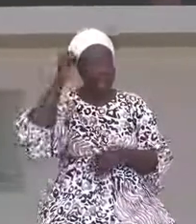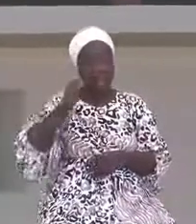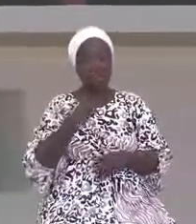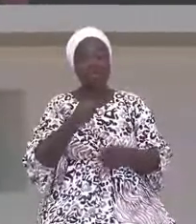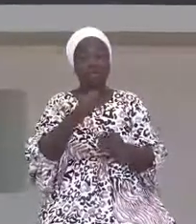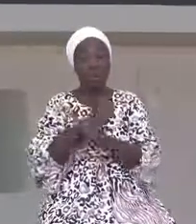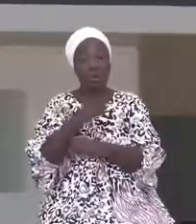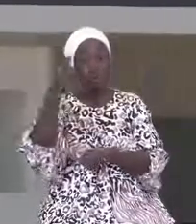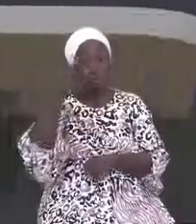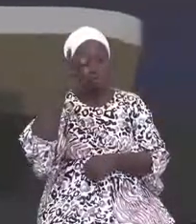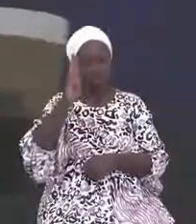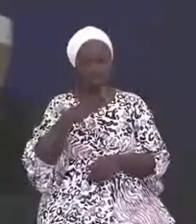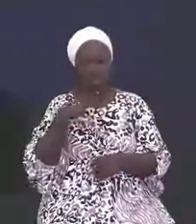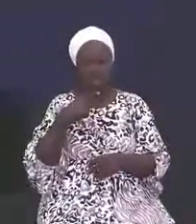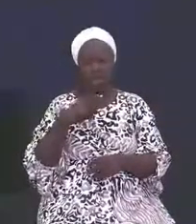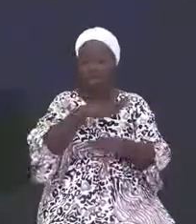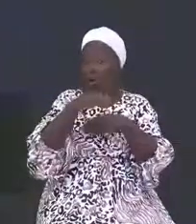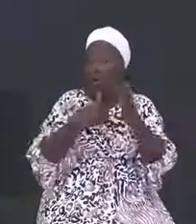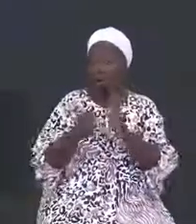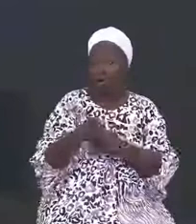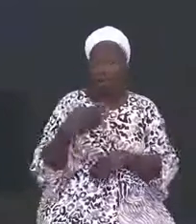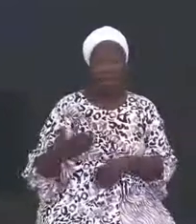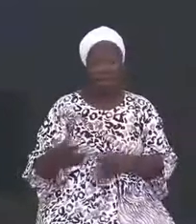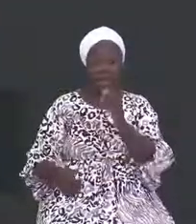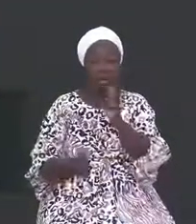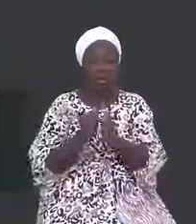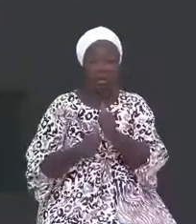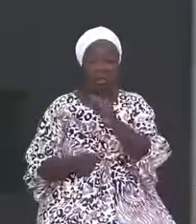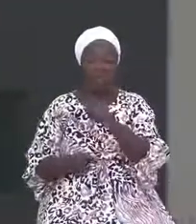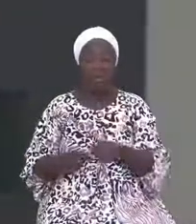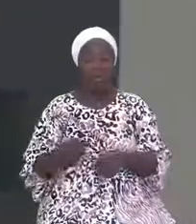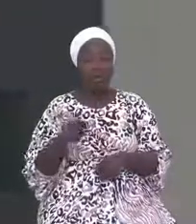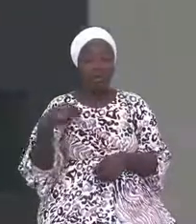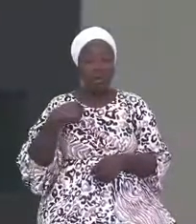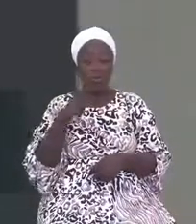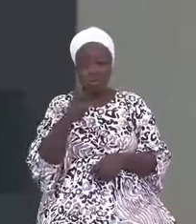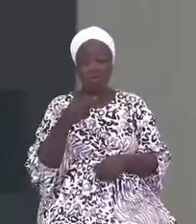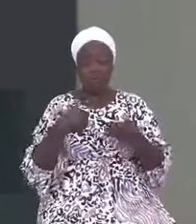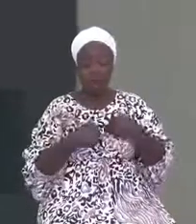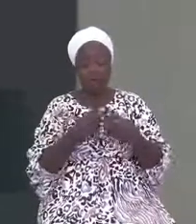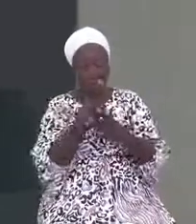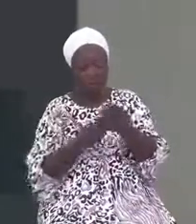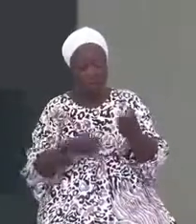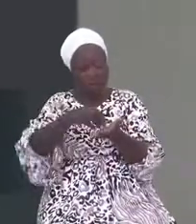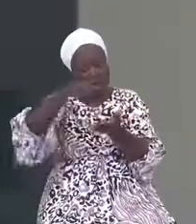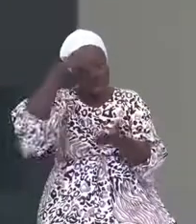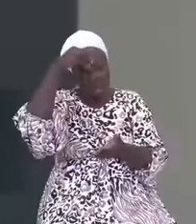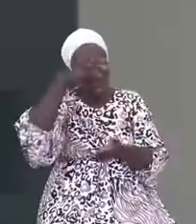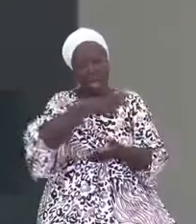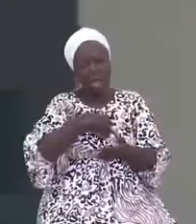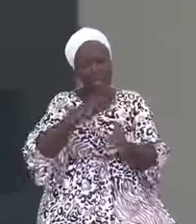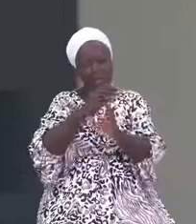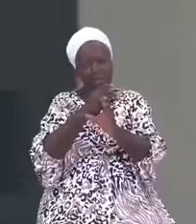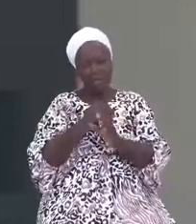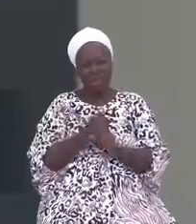pour Dieu, il a dit toutes ces choses que vous avez apprises, reçues